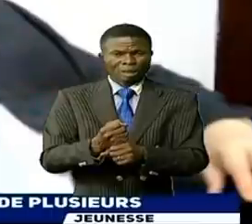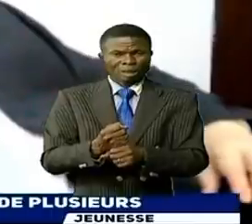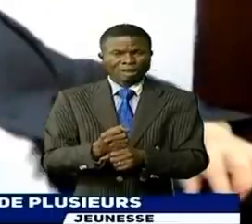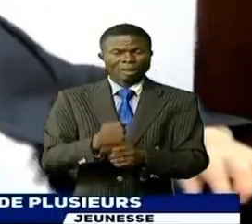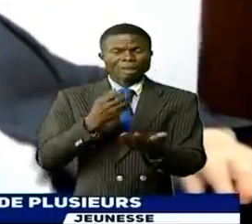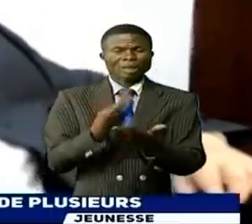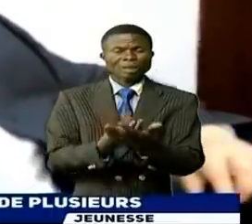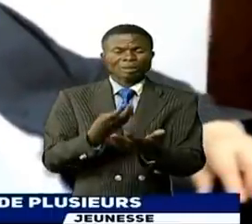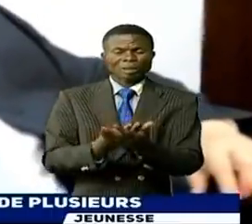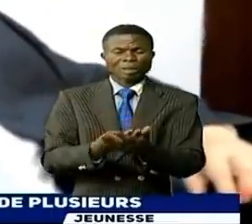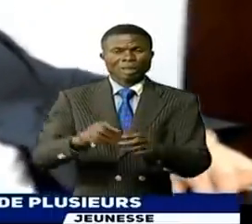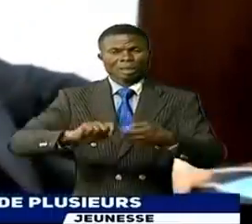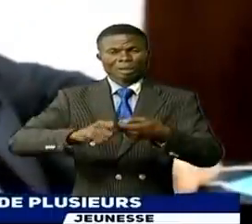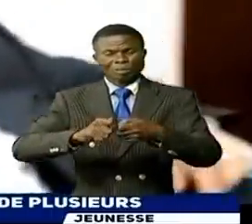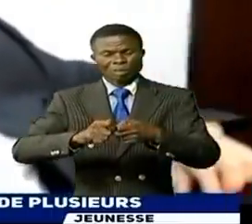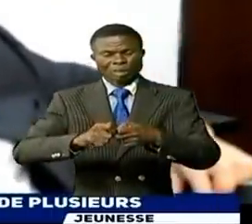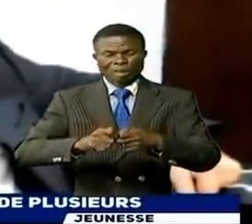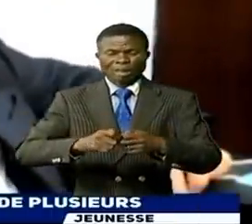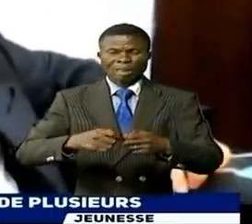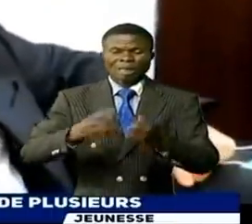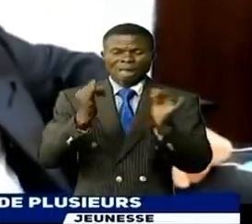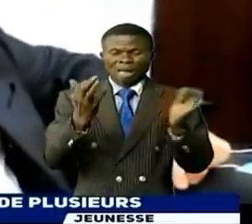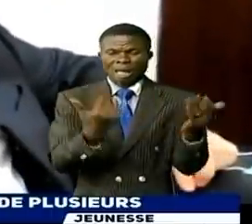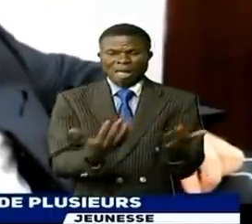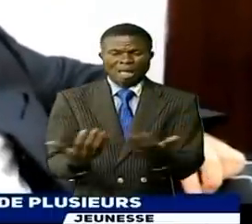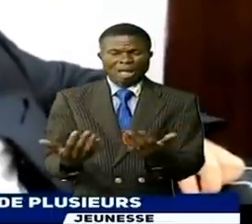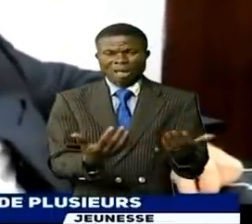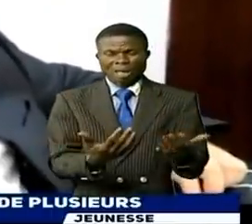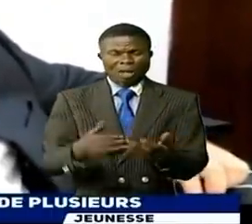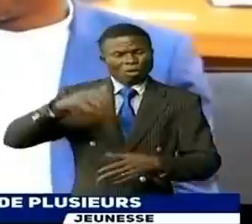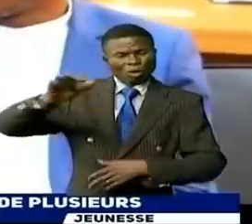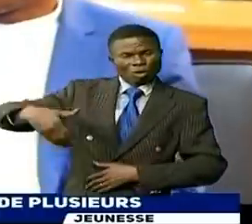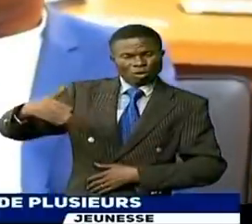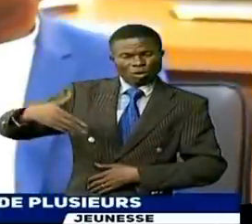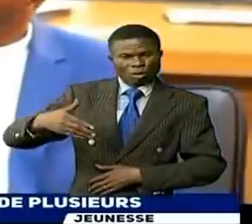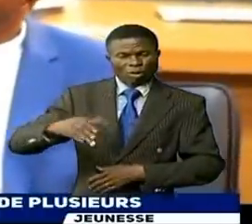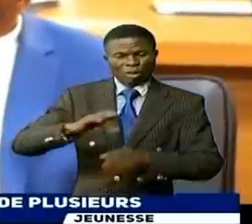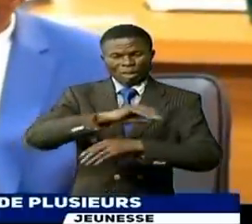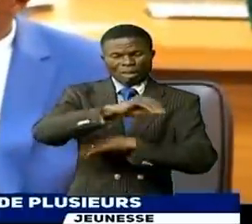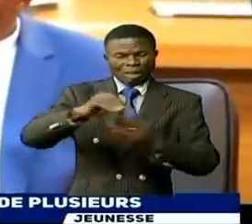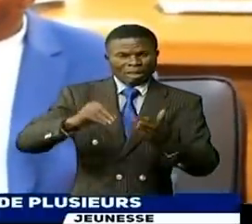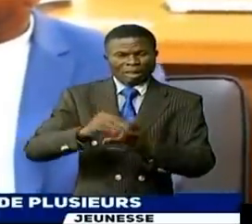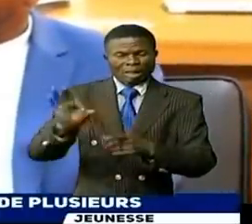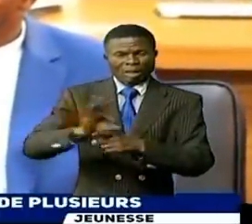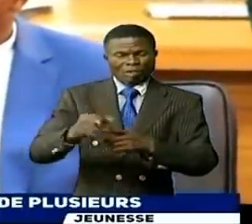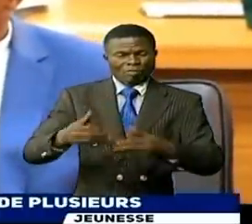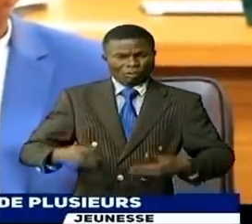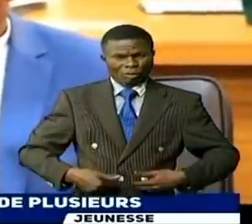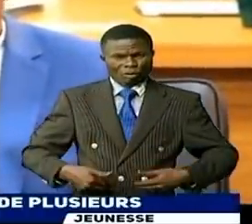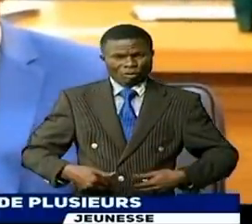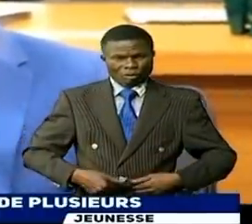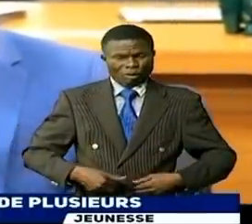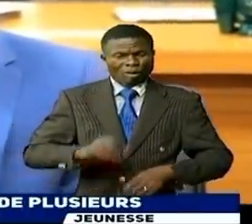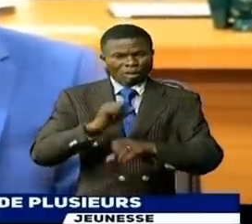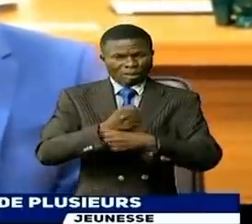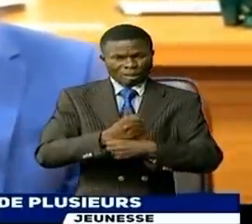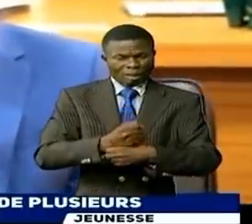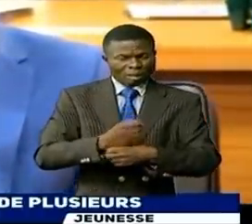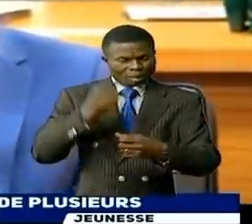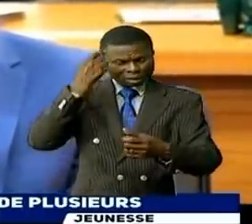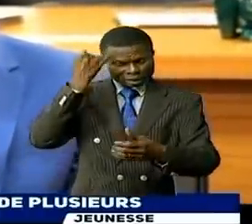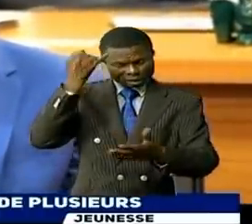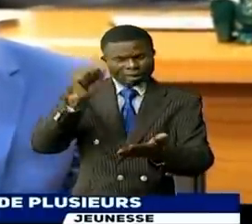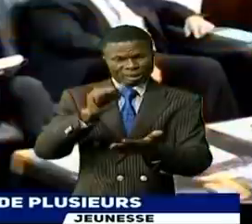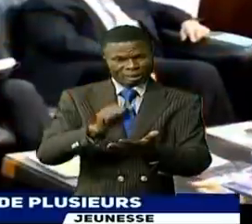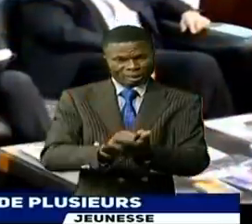mécanique, l'électricité, l'informatique et la coupe et couture. Les centres de formation professionnelle des jeunes ont été créés pour cela. Il